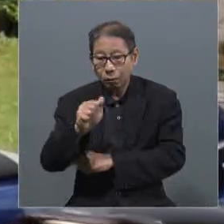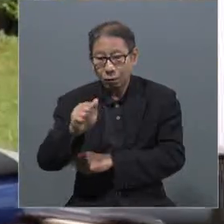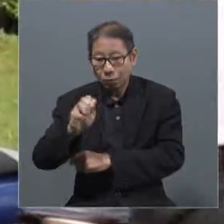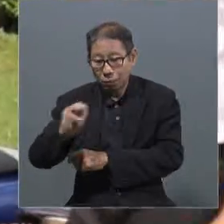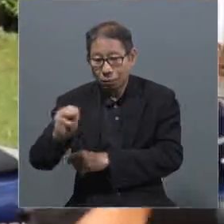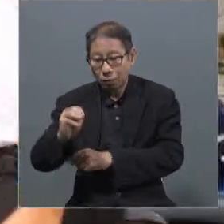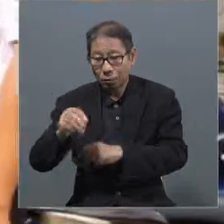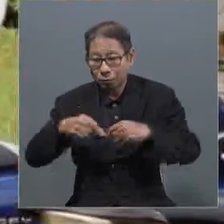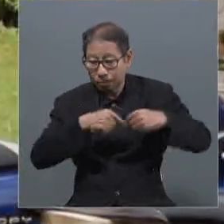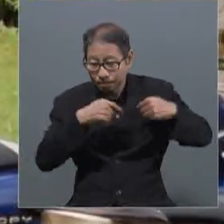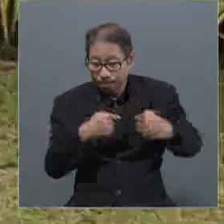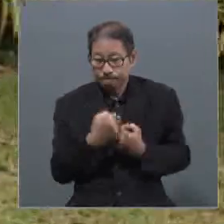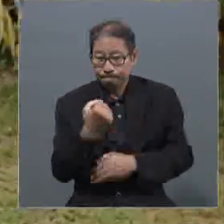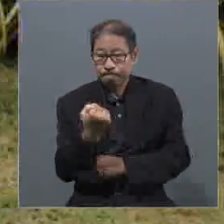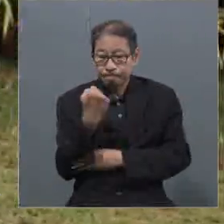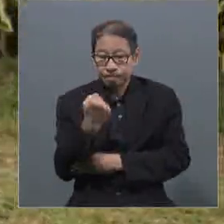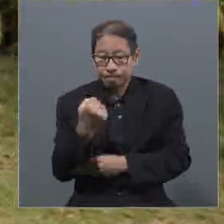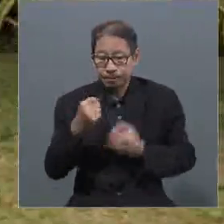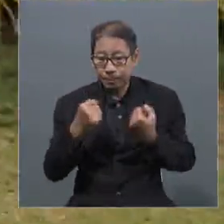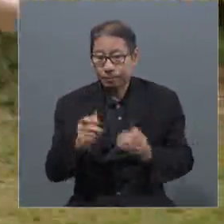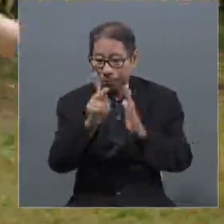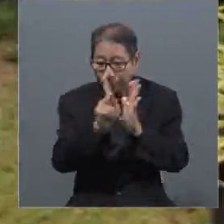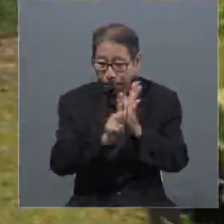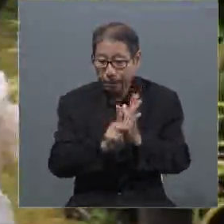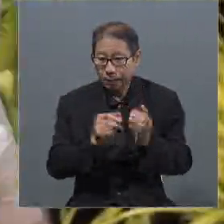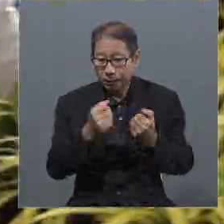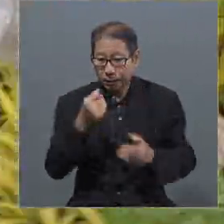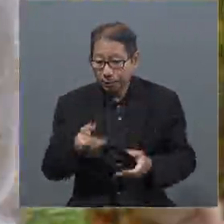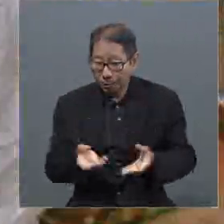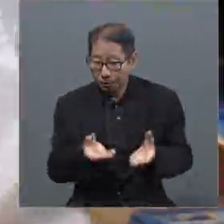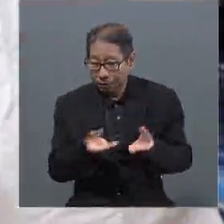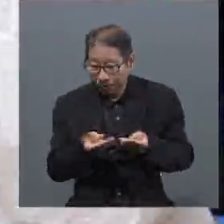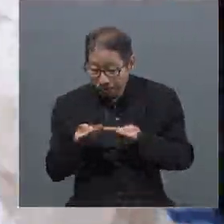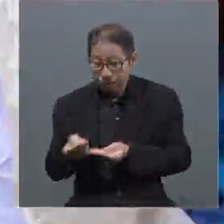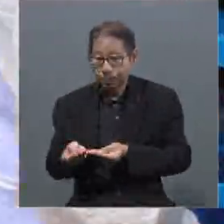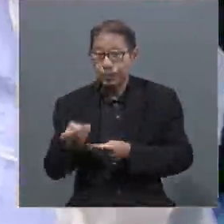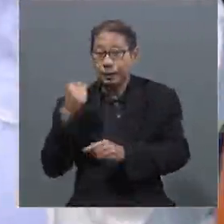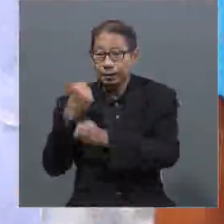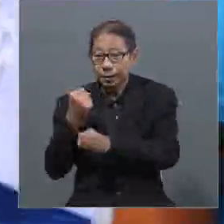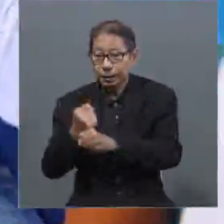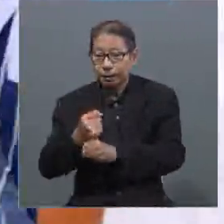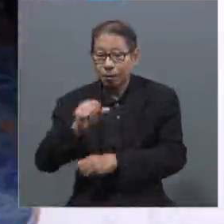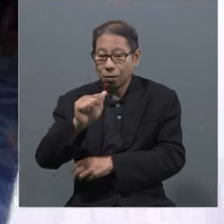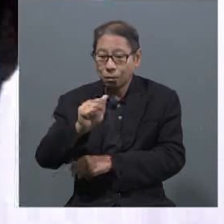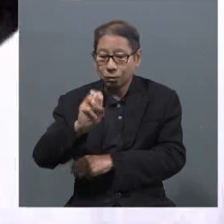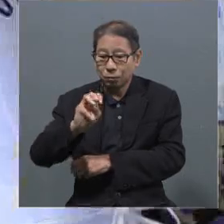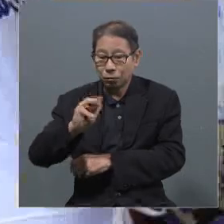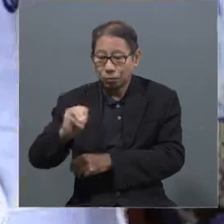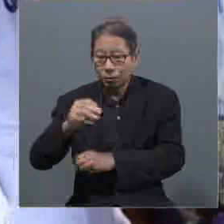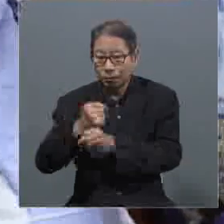เป็นกำลังสำคัญด้วยนะครับก็จะมีการออกกฎหมายเพื่อมารองรับการทำงานอสมจะได้มีความมั่นคงและยั่งยืน